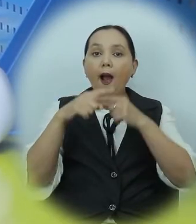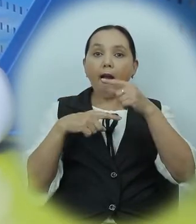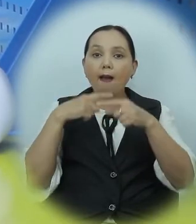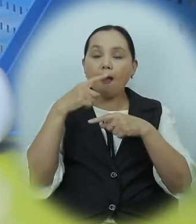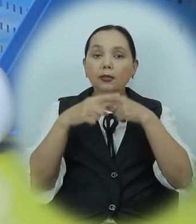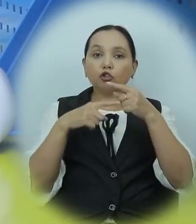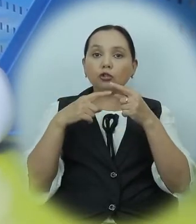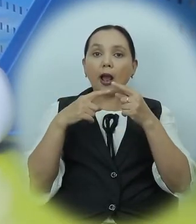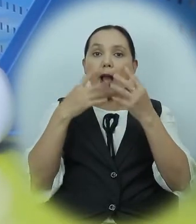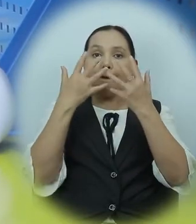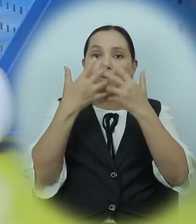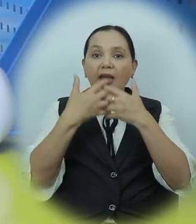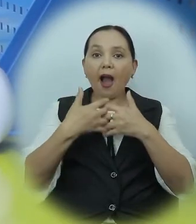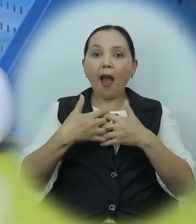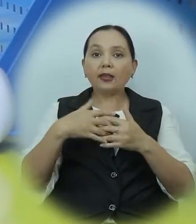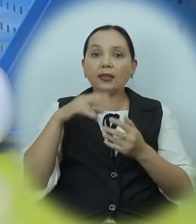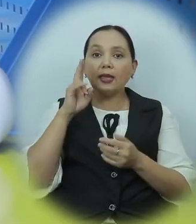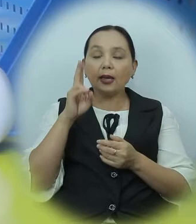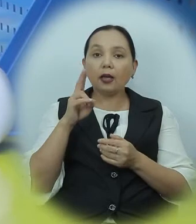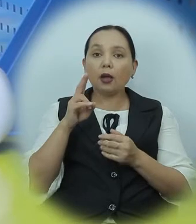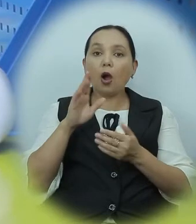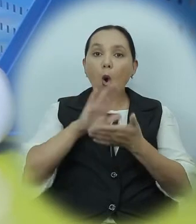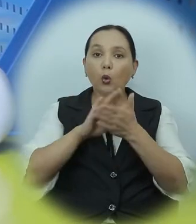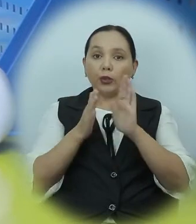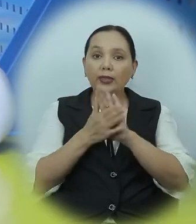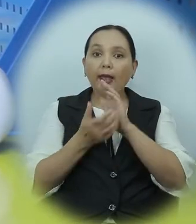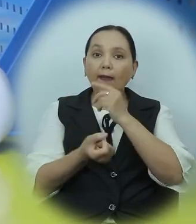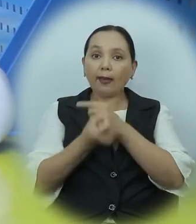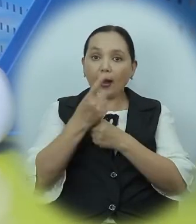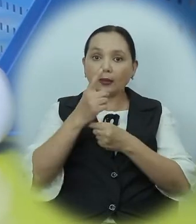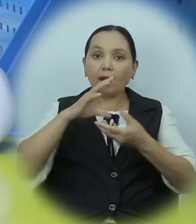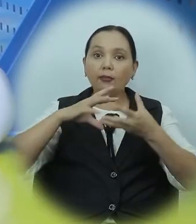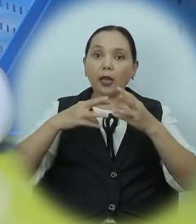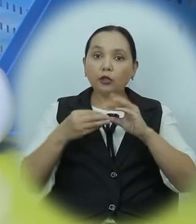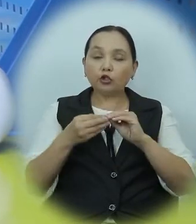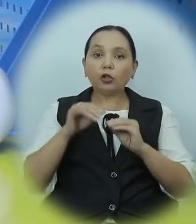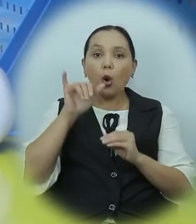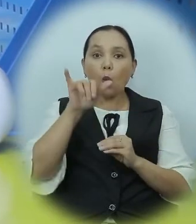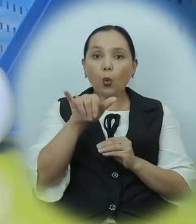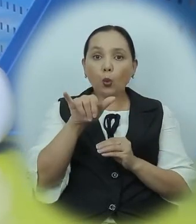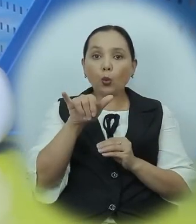aylanish mexanik vujudga keladi. Natijada u